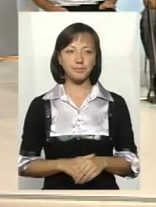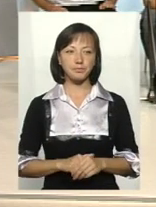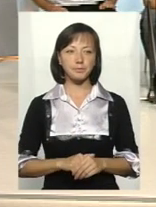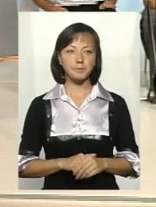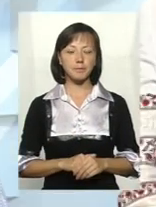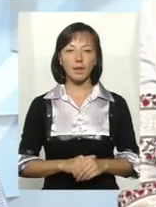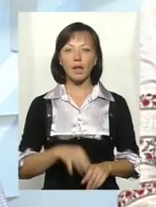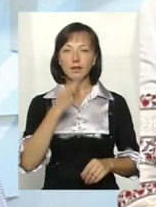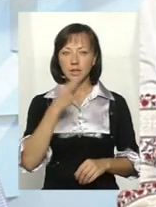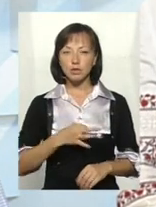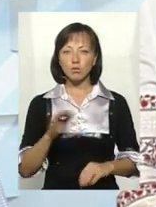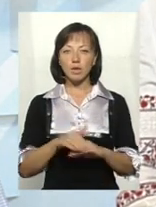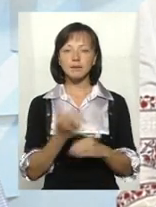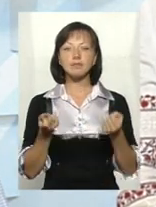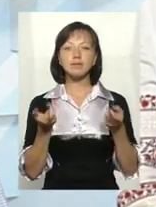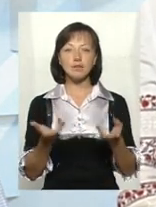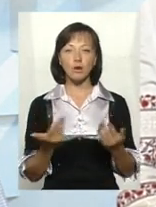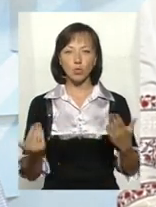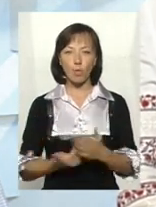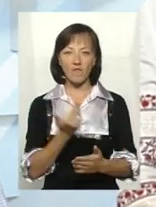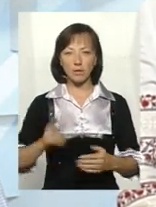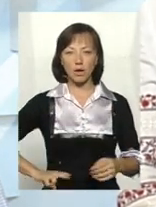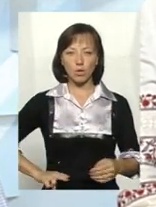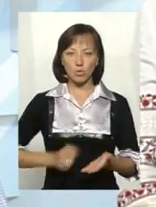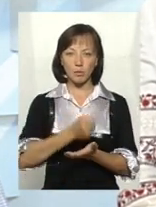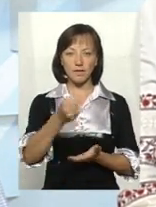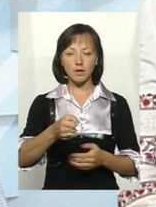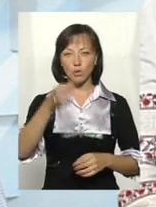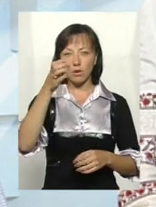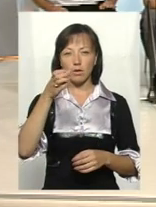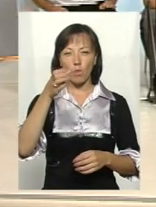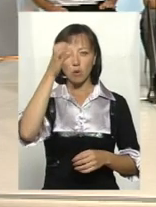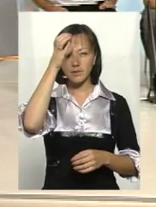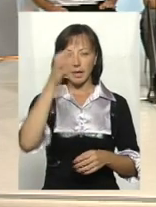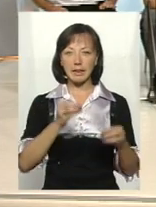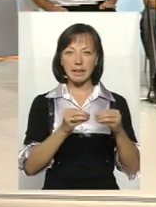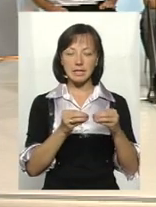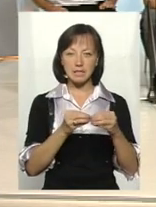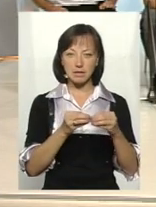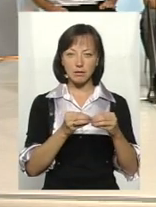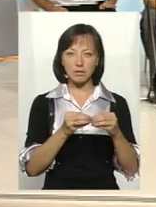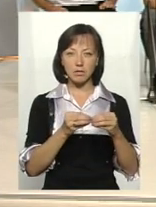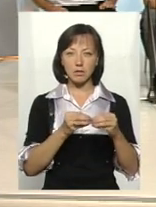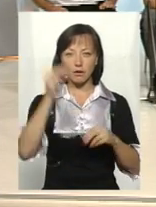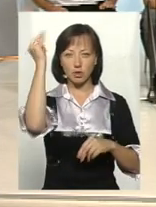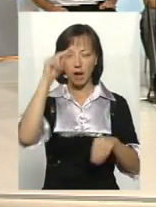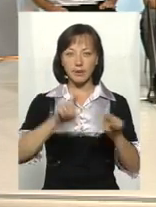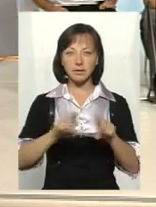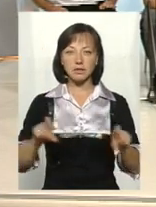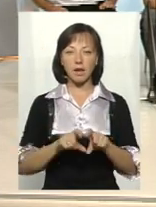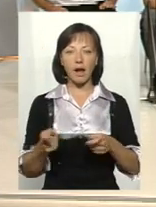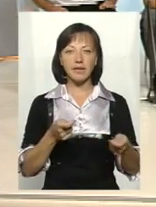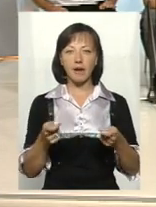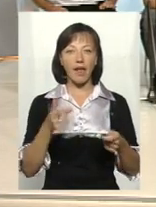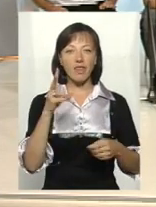ласка, скільки нових облич ми побачимо в освіті? З 10 навчальних закладів, керівникам яких